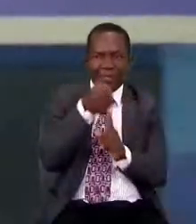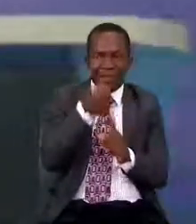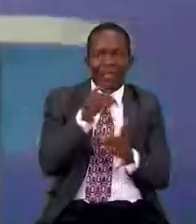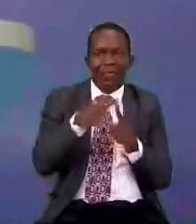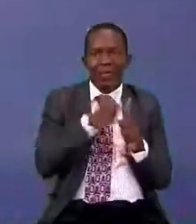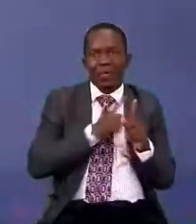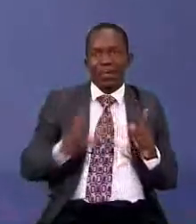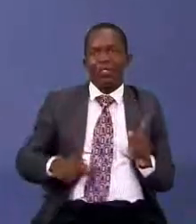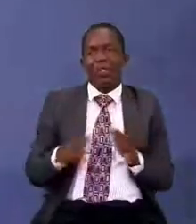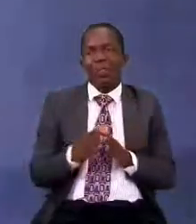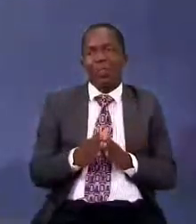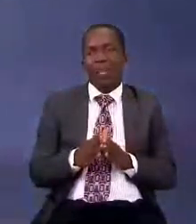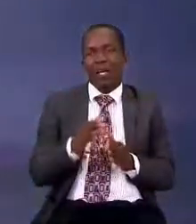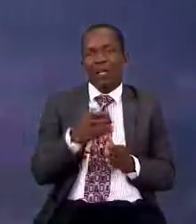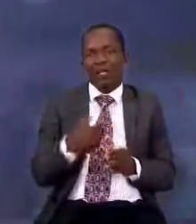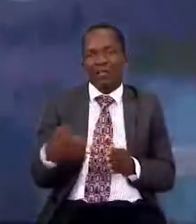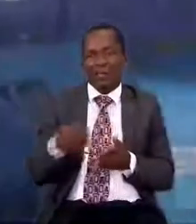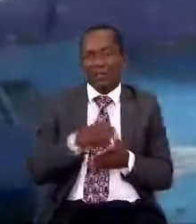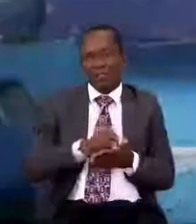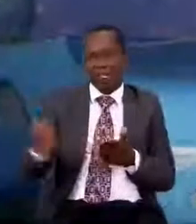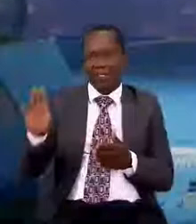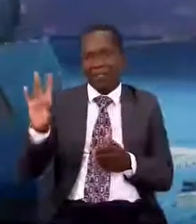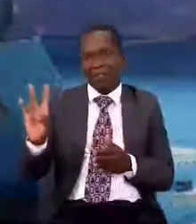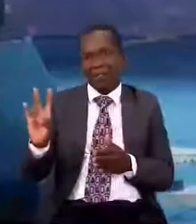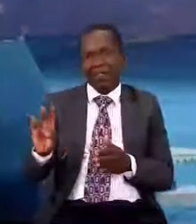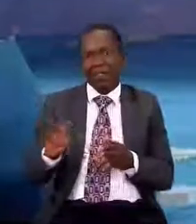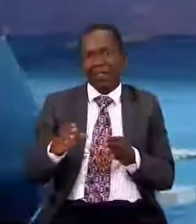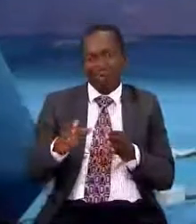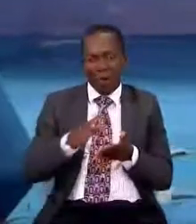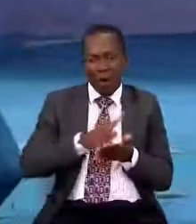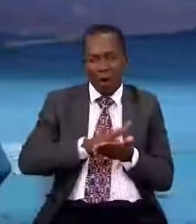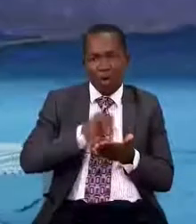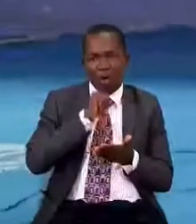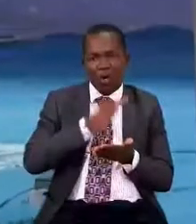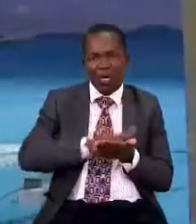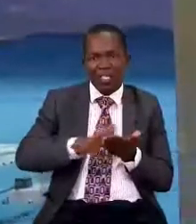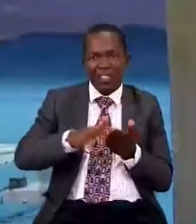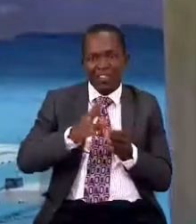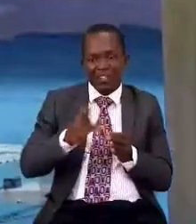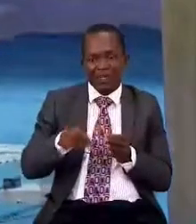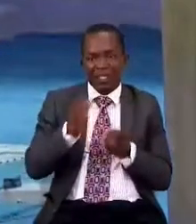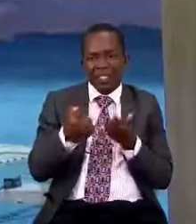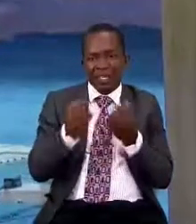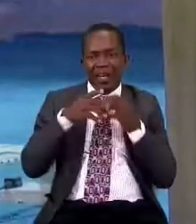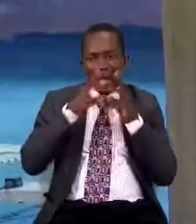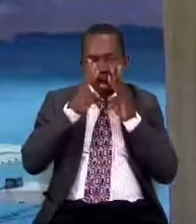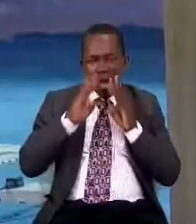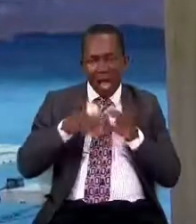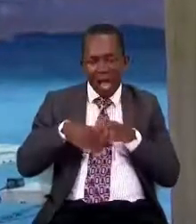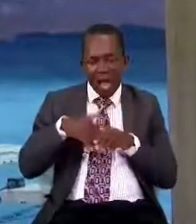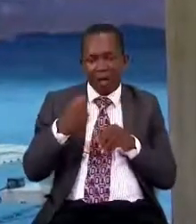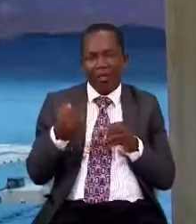impurs sortirent de plusieurs démoniaques en poussant de grands cris. Et